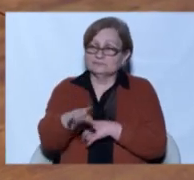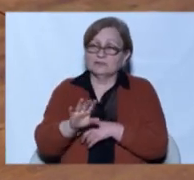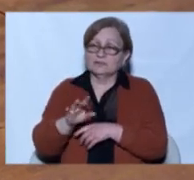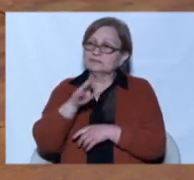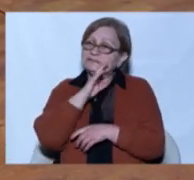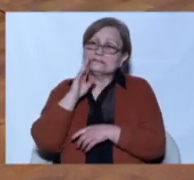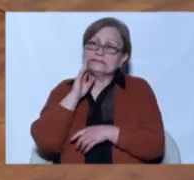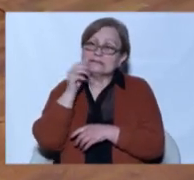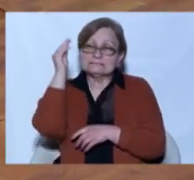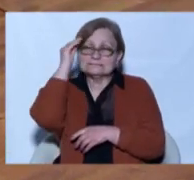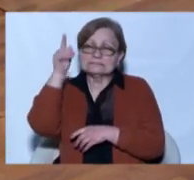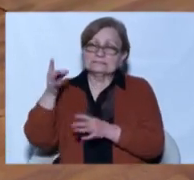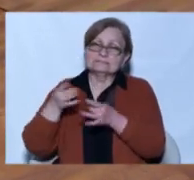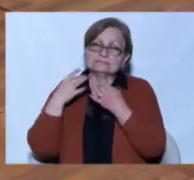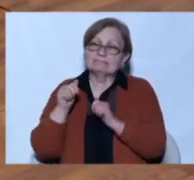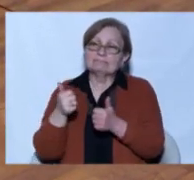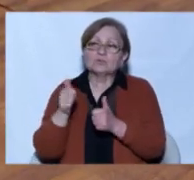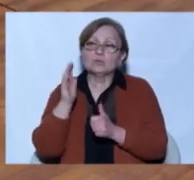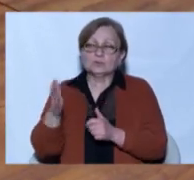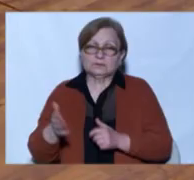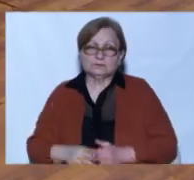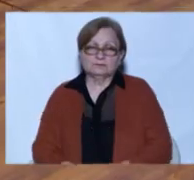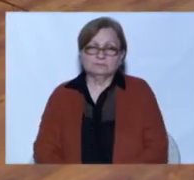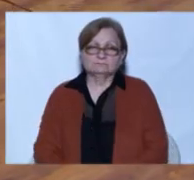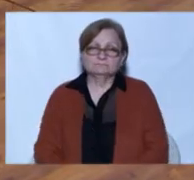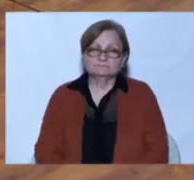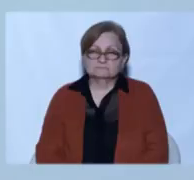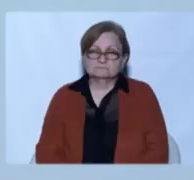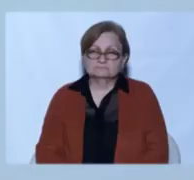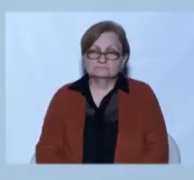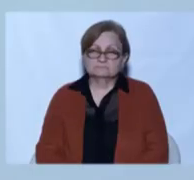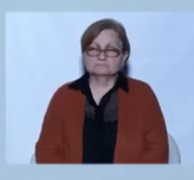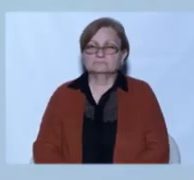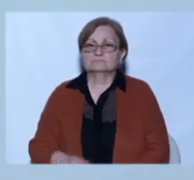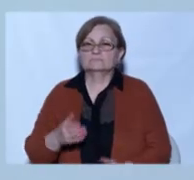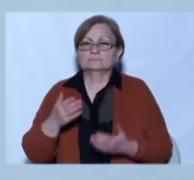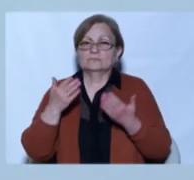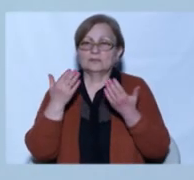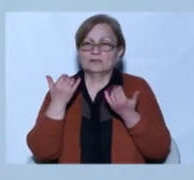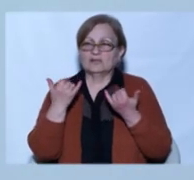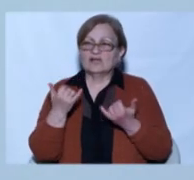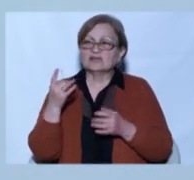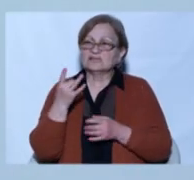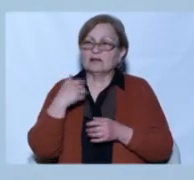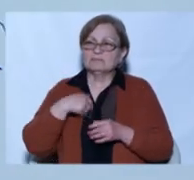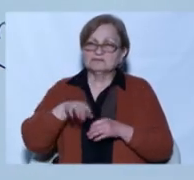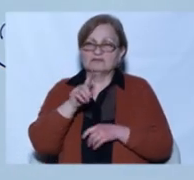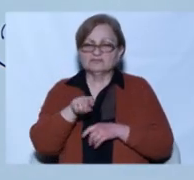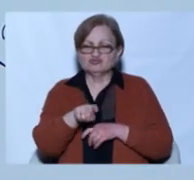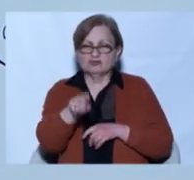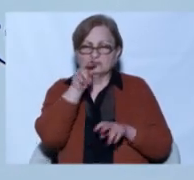ნიშნავს ხედვის კუთხის ცვლილება. ერთ დღეს ჭიაყელების მოსაძებნად წავედი. ცოტა